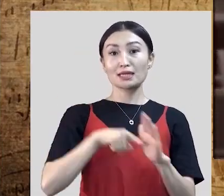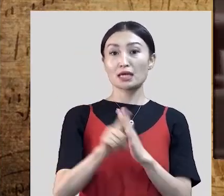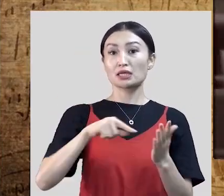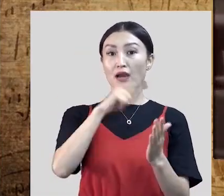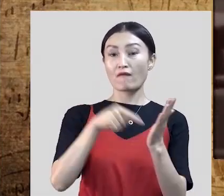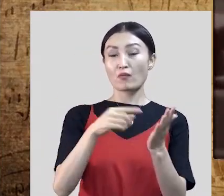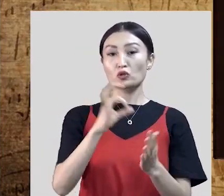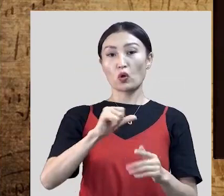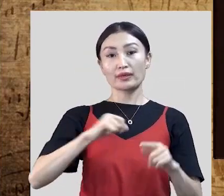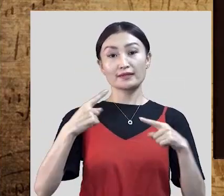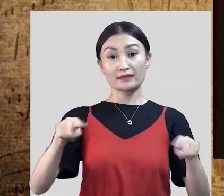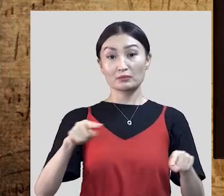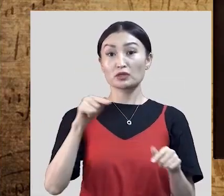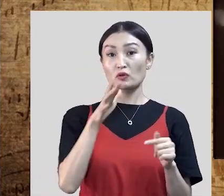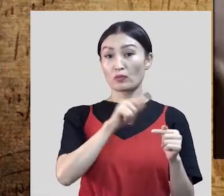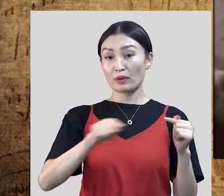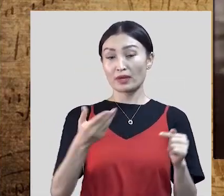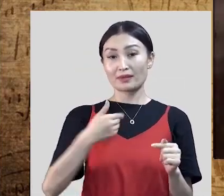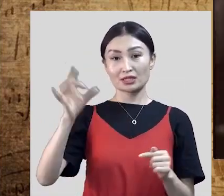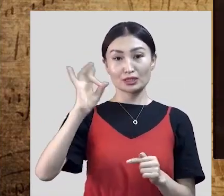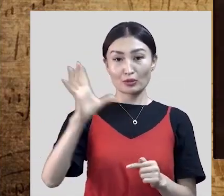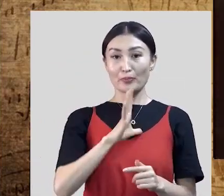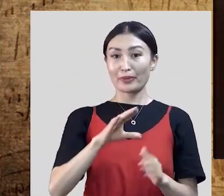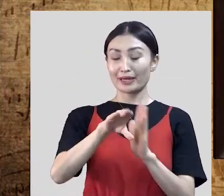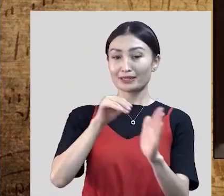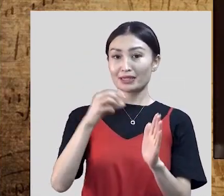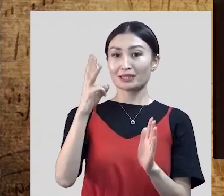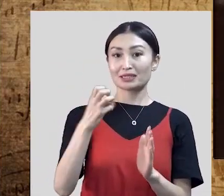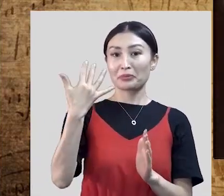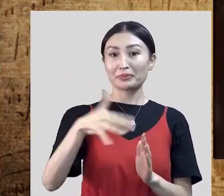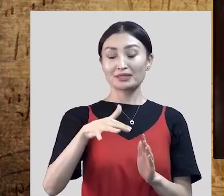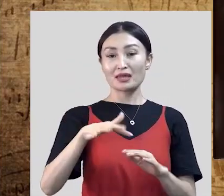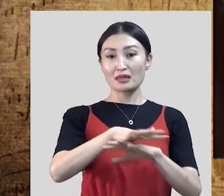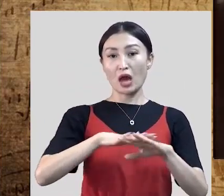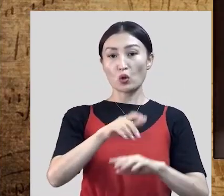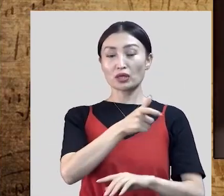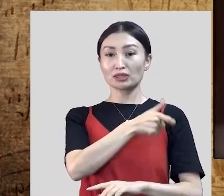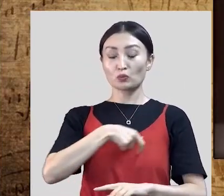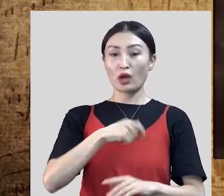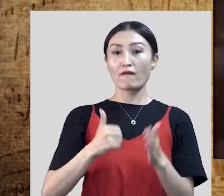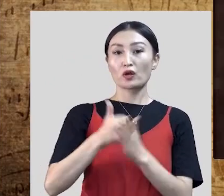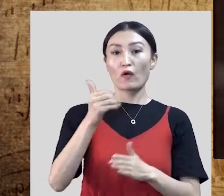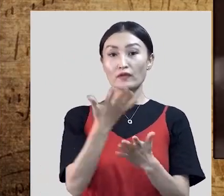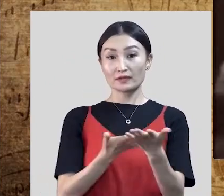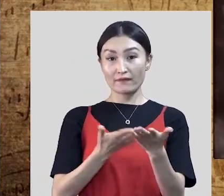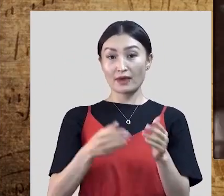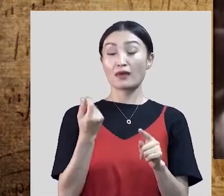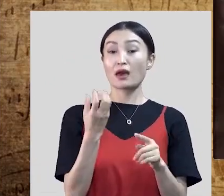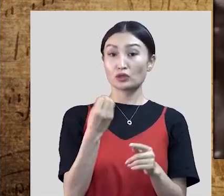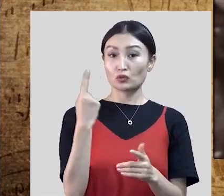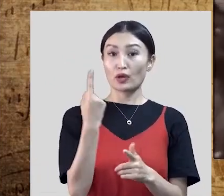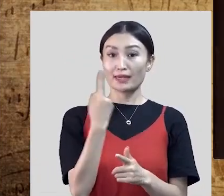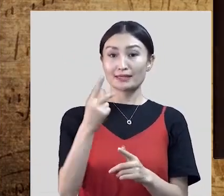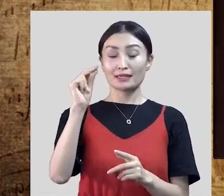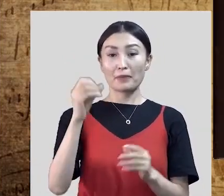ставить вопрос о независимости. В тот момент в нашей республике были избраны 350 народных депутатов Верховного Совета. Впрочем, есть еще